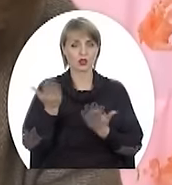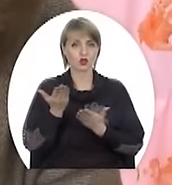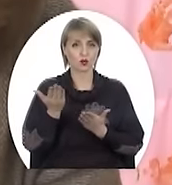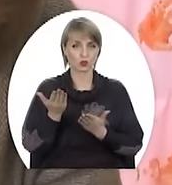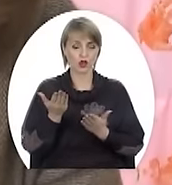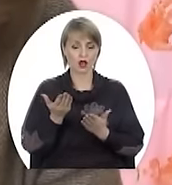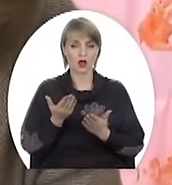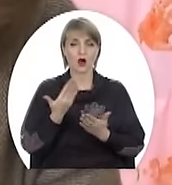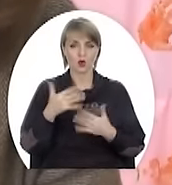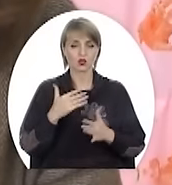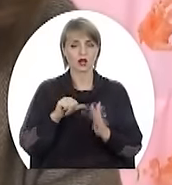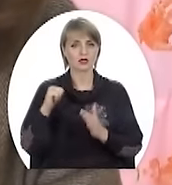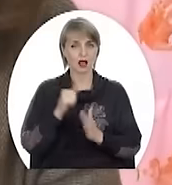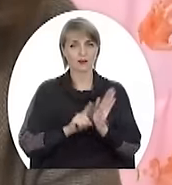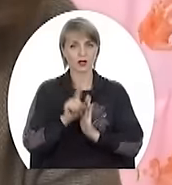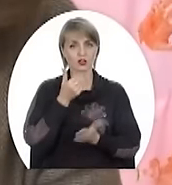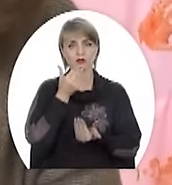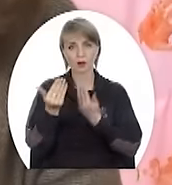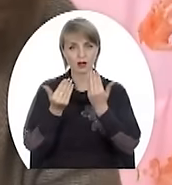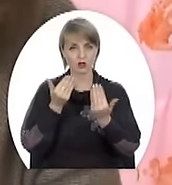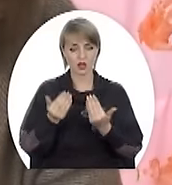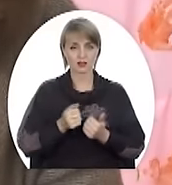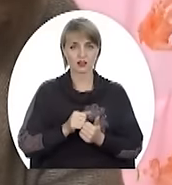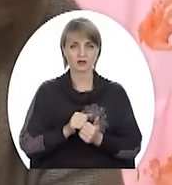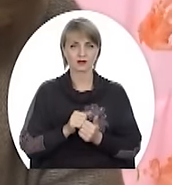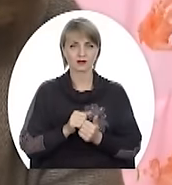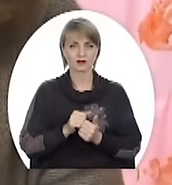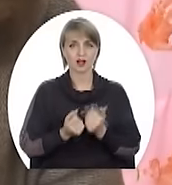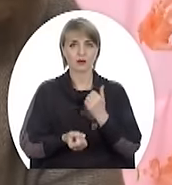проявлять интерес к чему-то уже, сам начал обращаться.